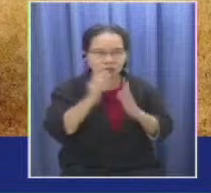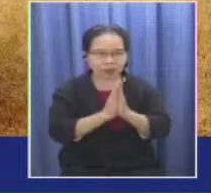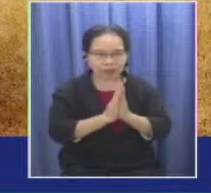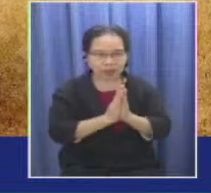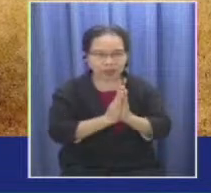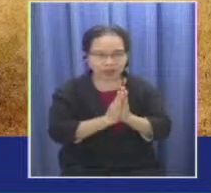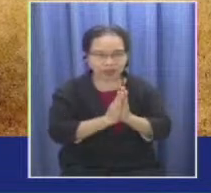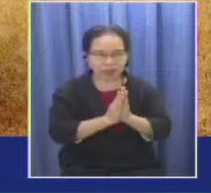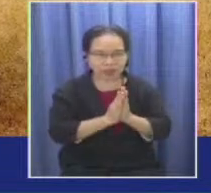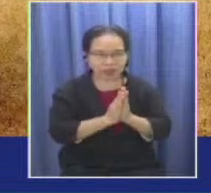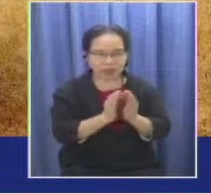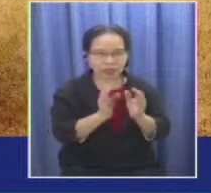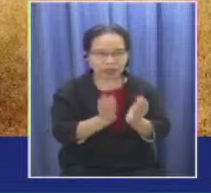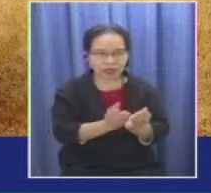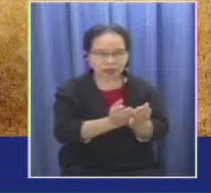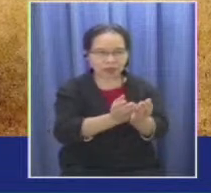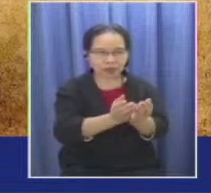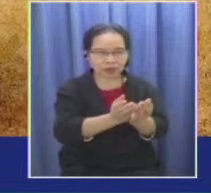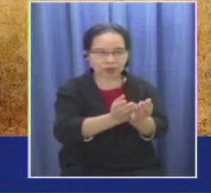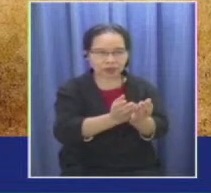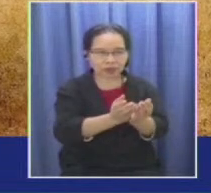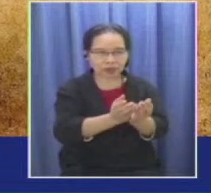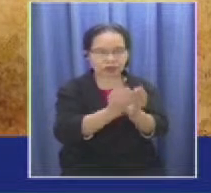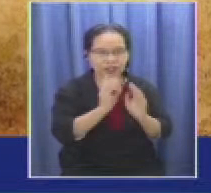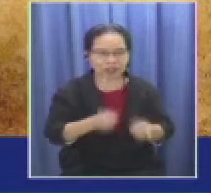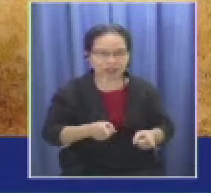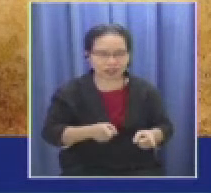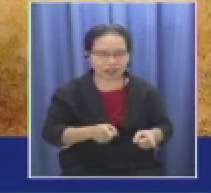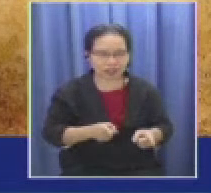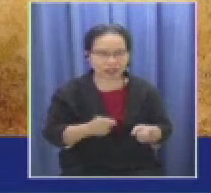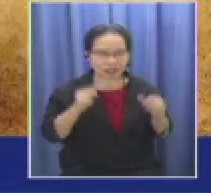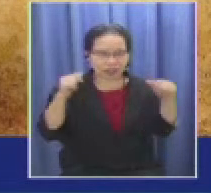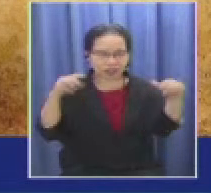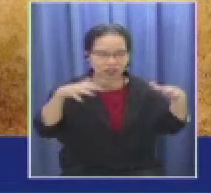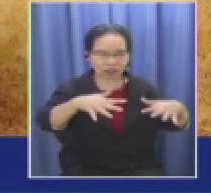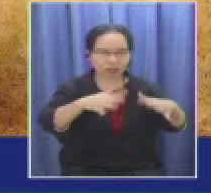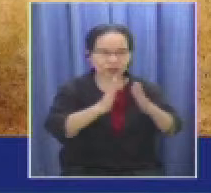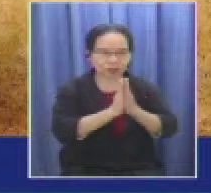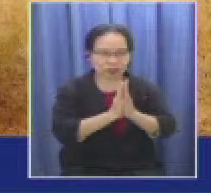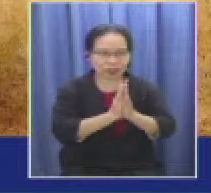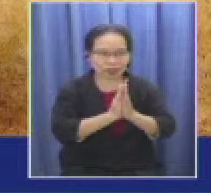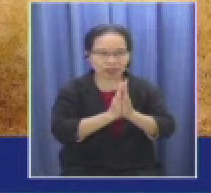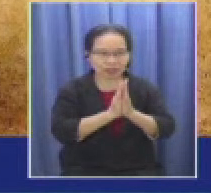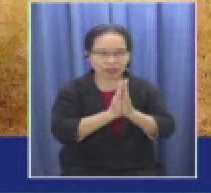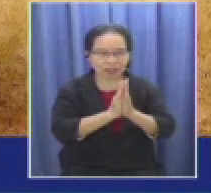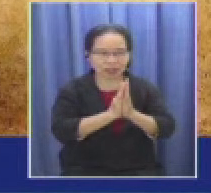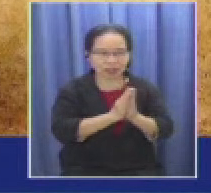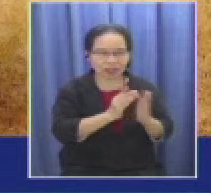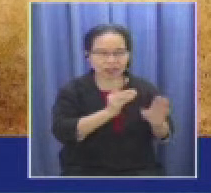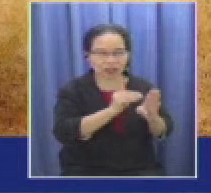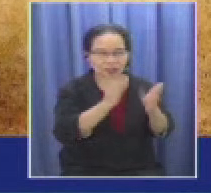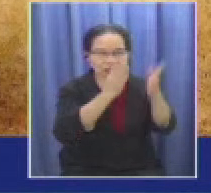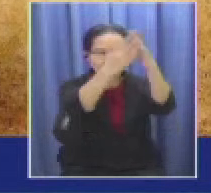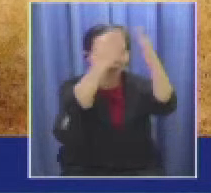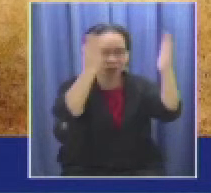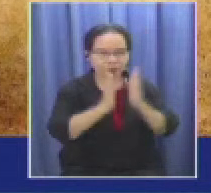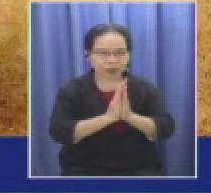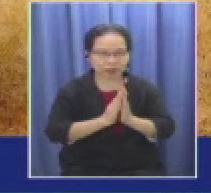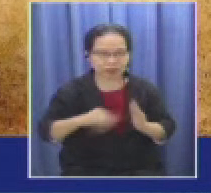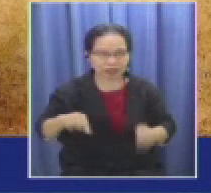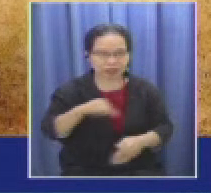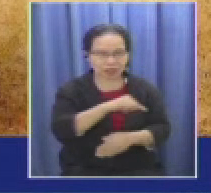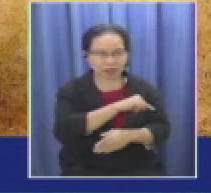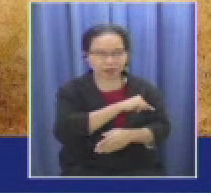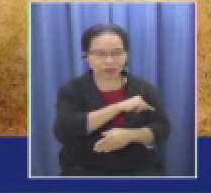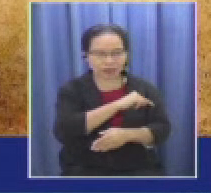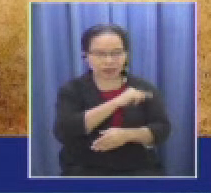asafman ni Twerɛ Kronkron me fato bia David fasuo bompaye maye. Ɔsono hwene bompaye maye. Sika akɔkɔ